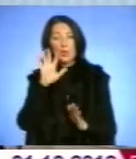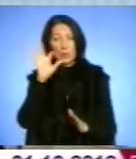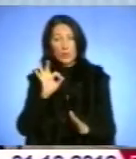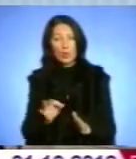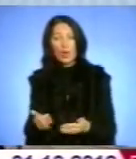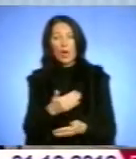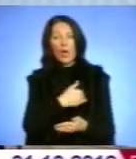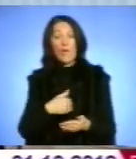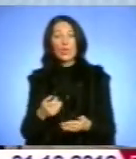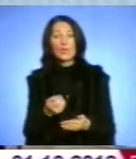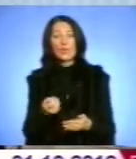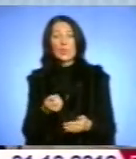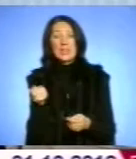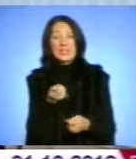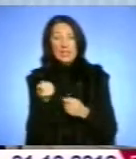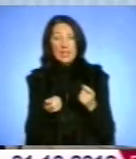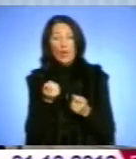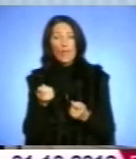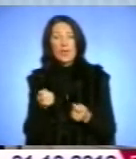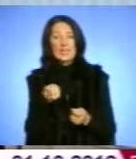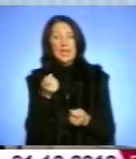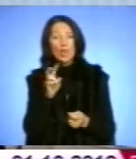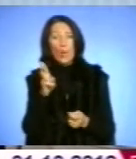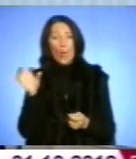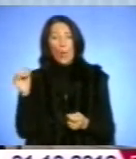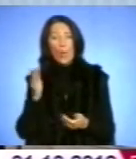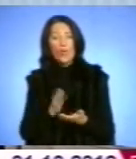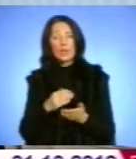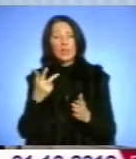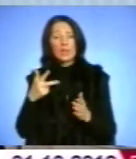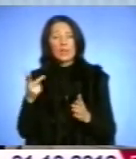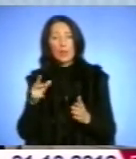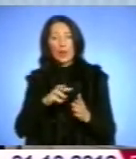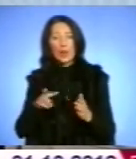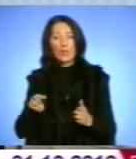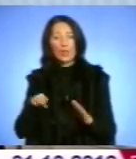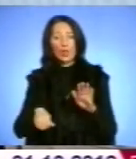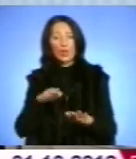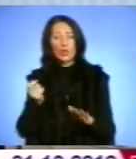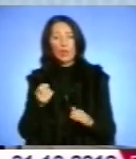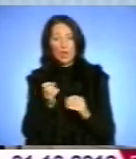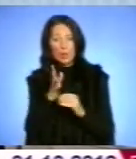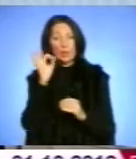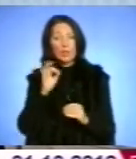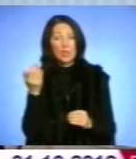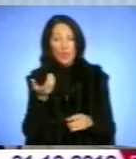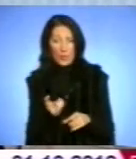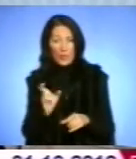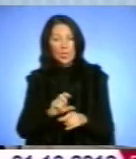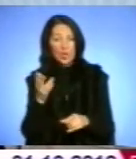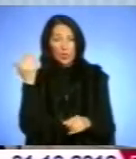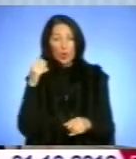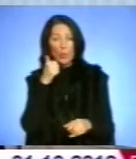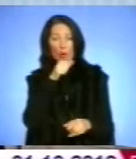збір зернових та зернобобових культур склав 1,6 мільйонів тонн зерна, що на 14% більше, ніж у минулому році. У